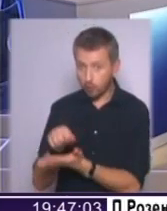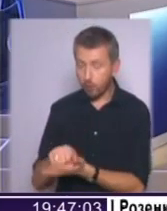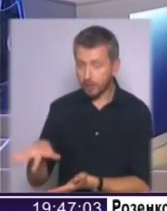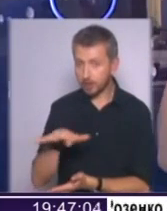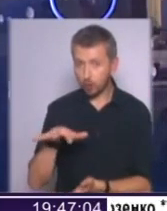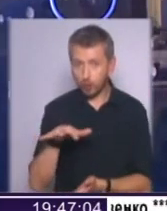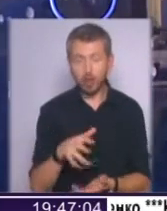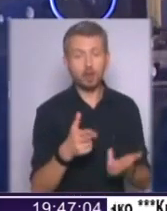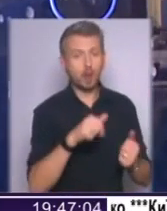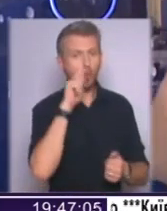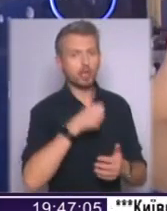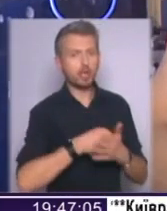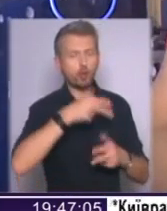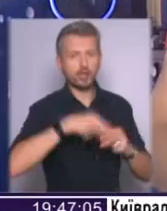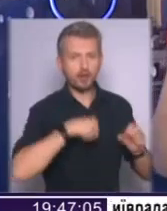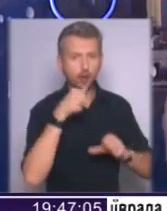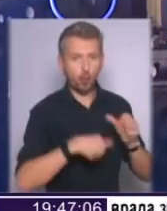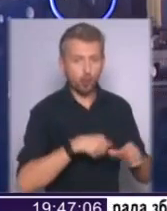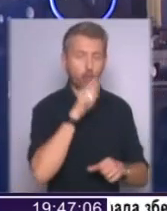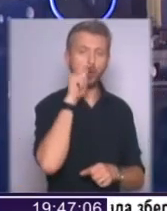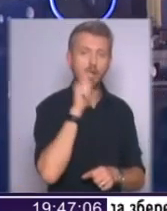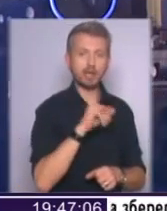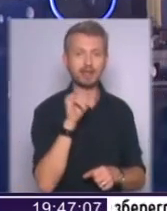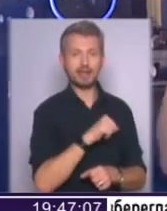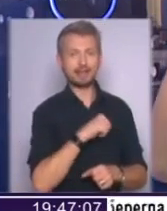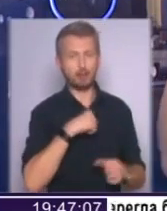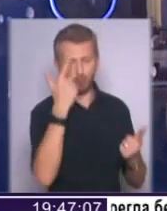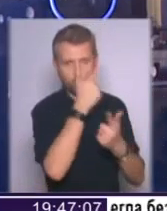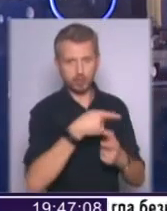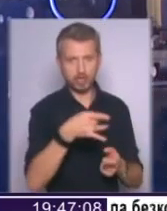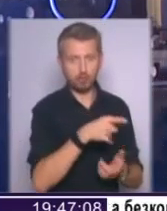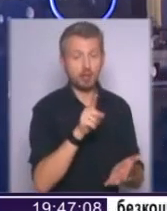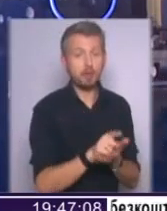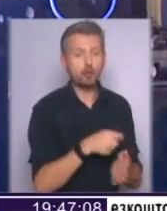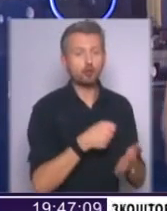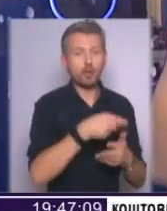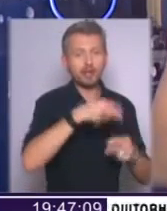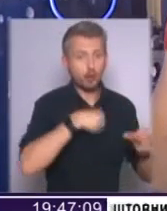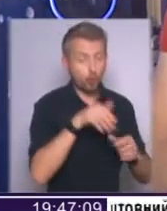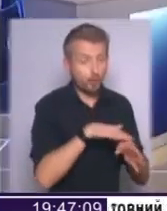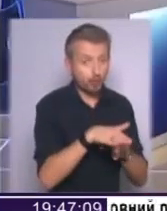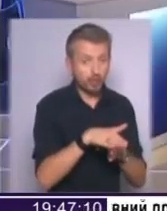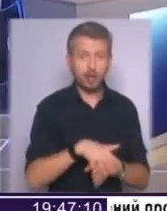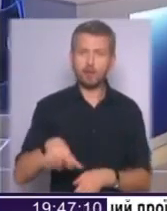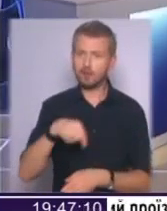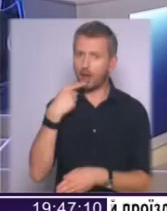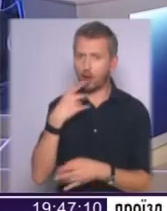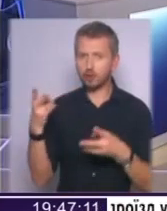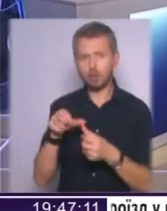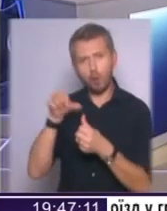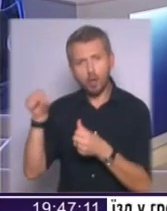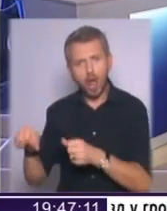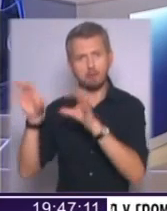що Україна до кінця року Україна і самопроголошені республіки мають до кінця року виконати. І, до речі, всі кажуть, що для цього треба окремий